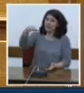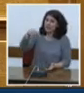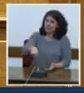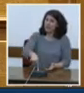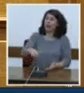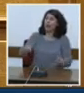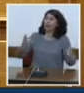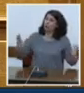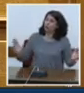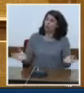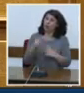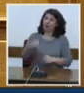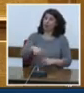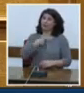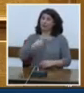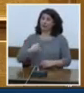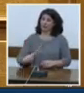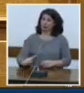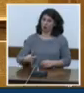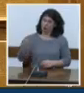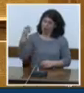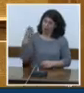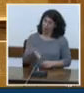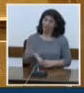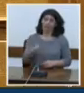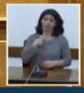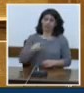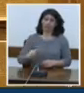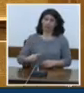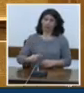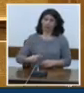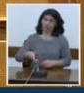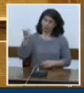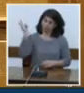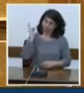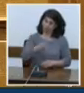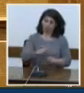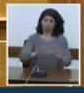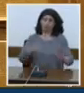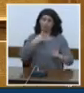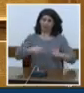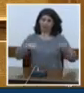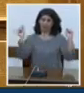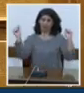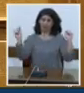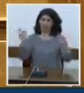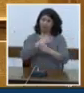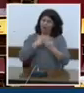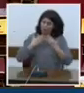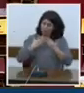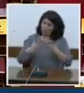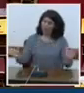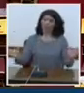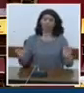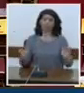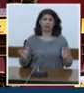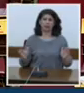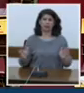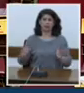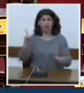αν μη τι άλλο, αυτή τη συμπεριφορά να την καταδικάσετε ανοιχτά, απερίφραστα και κάποια στιγμή να